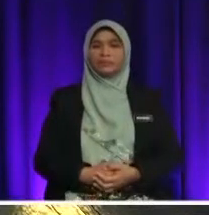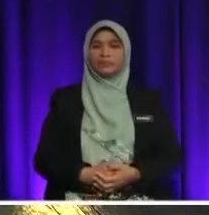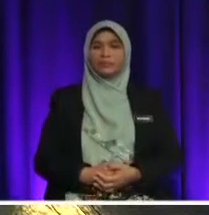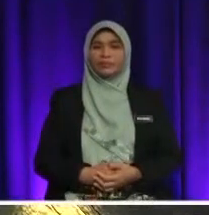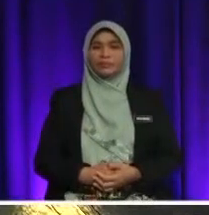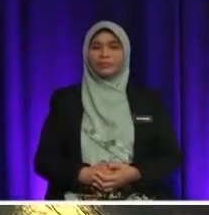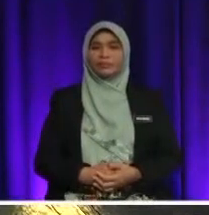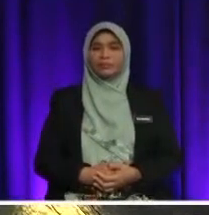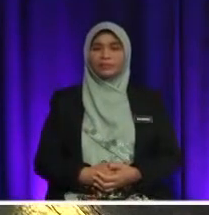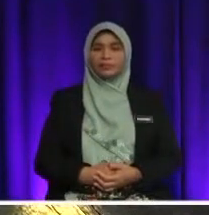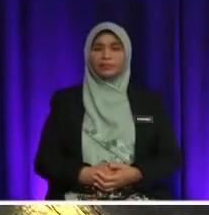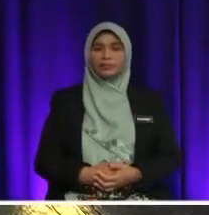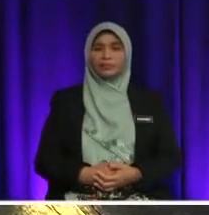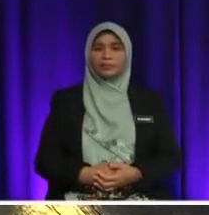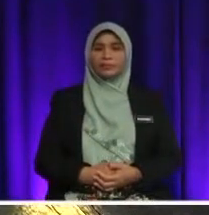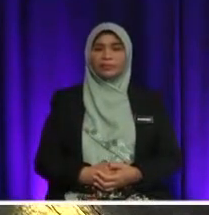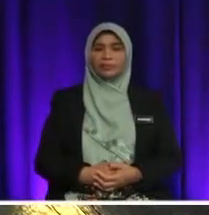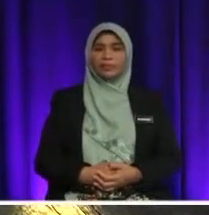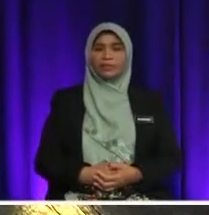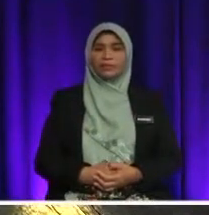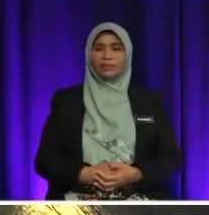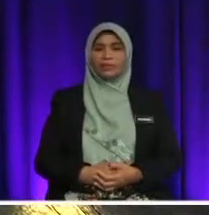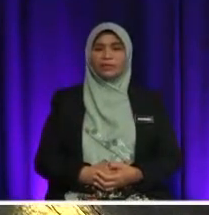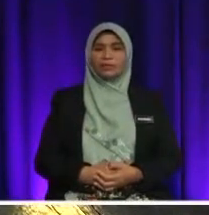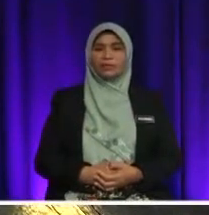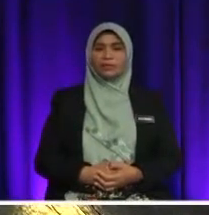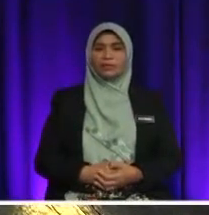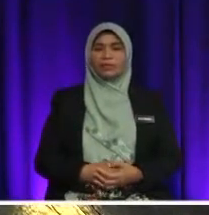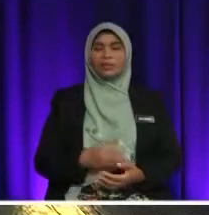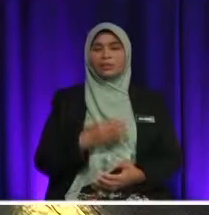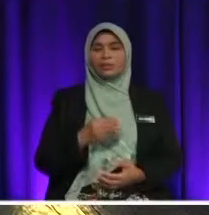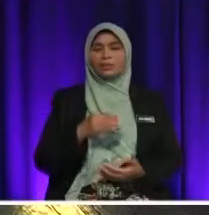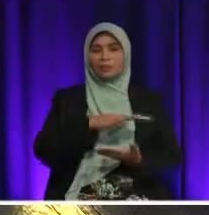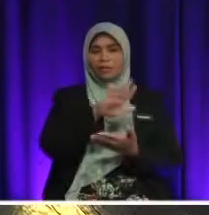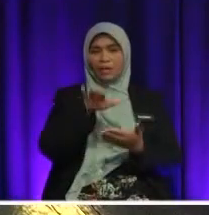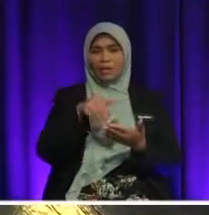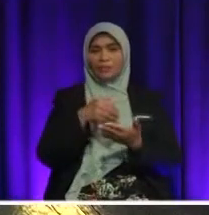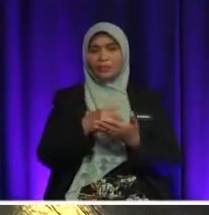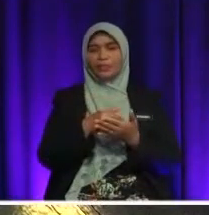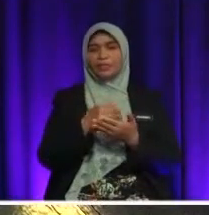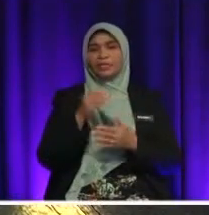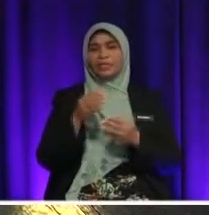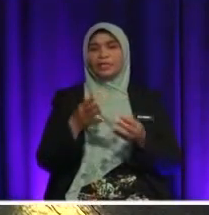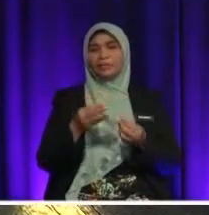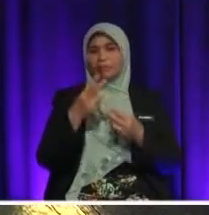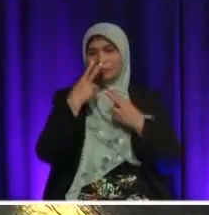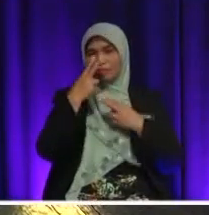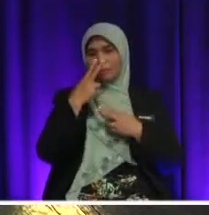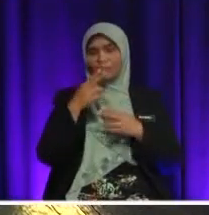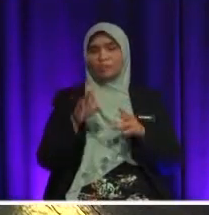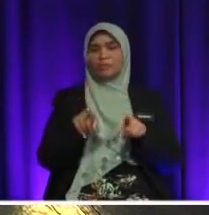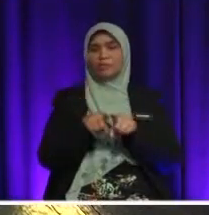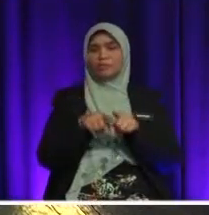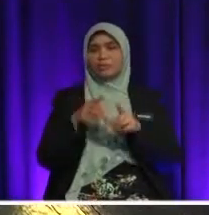wilayah Persekutuan Kuala Lumpur Jeng Rifa Darwis Putra dan juga ada di masih bersemut yang sudi fokus dan